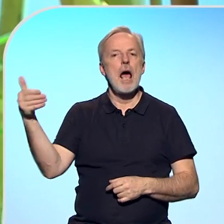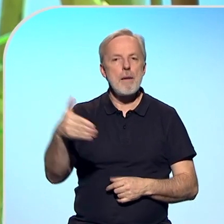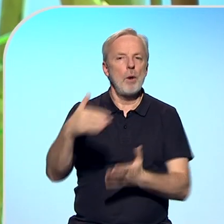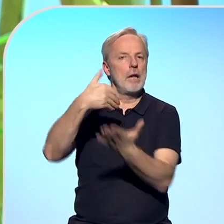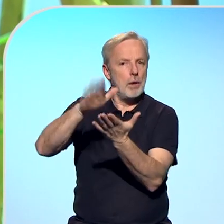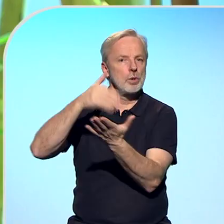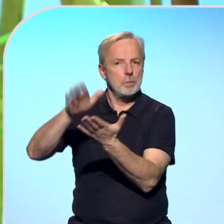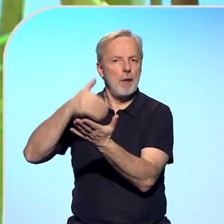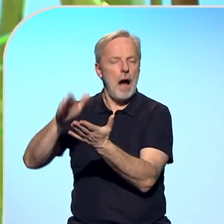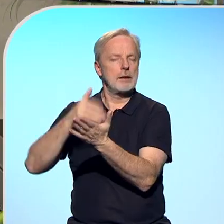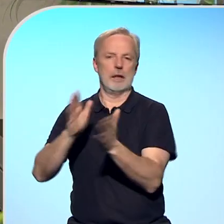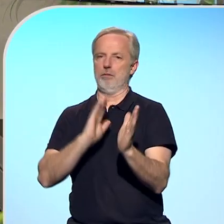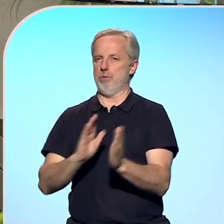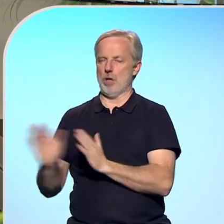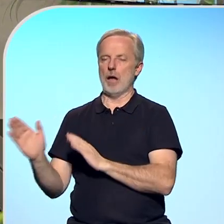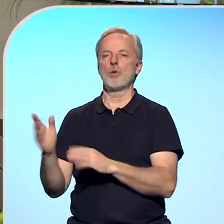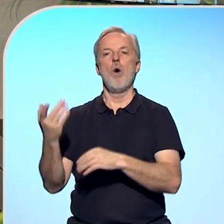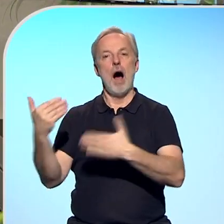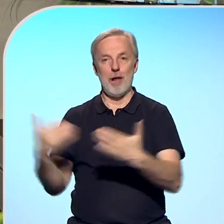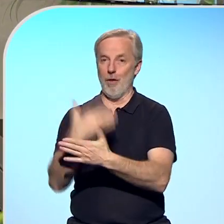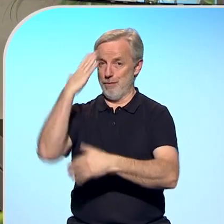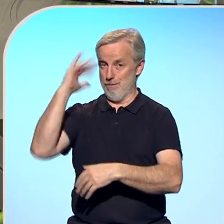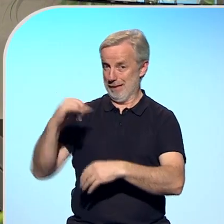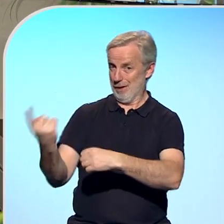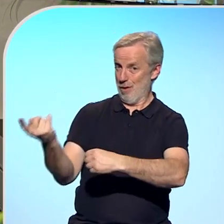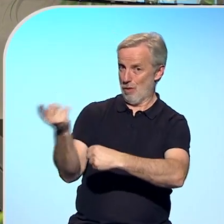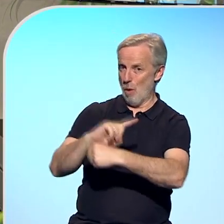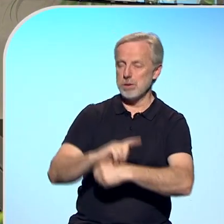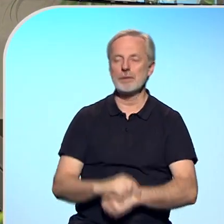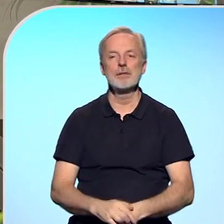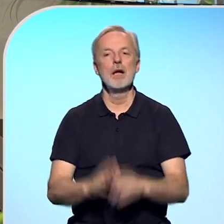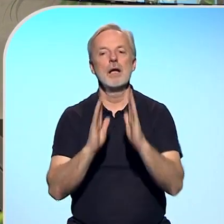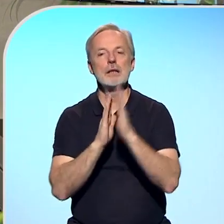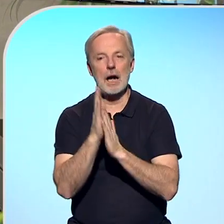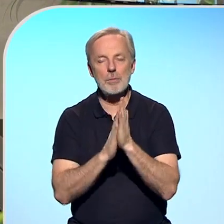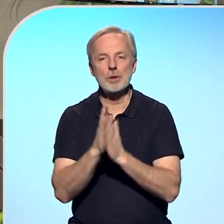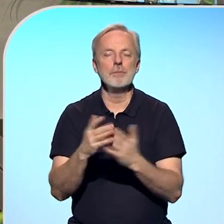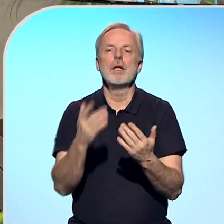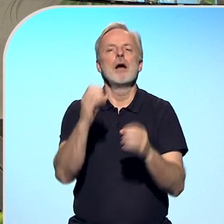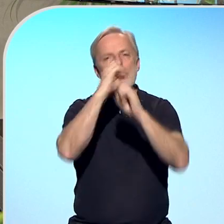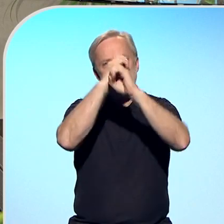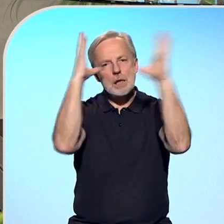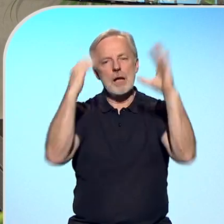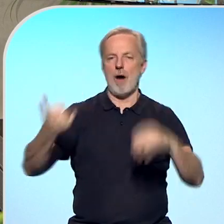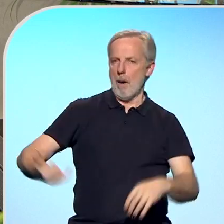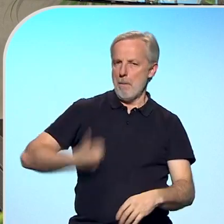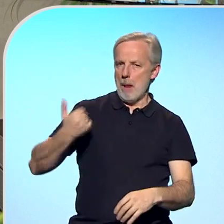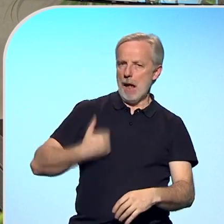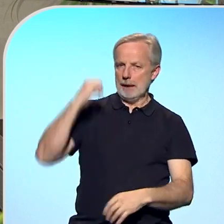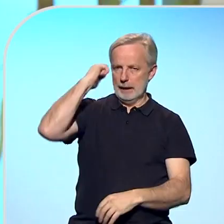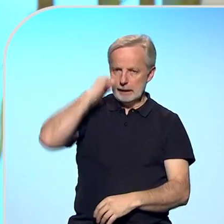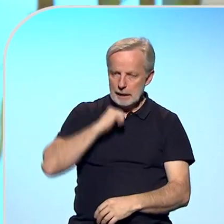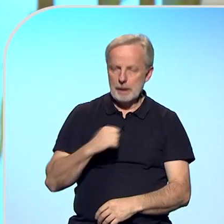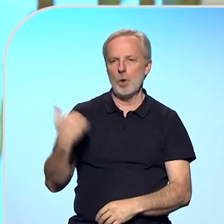má, tedy pomoci nám zajistit nové bydlení. Tak správně. Pojďme se podívat na mladé lidi, kterým je něco málo